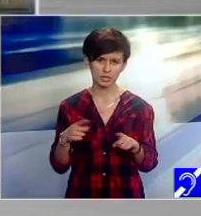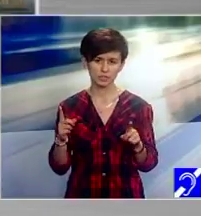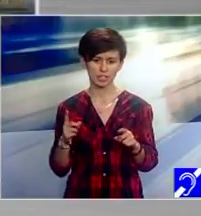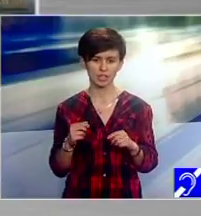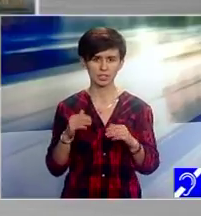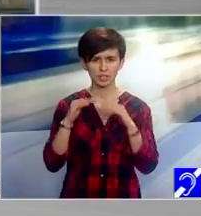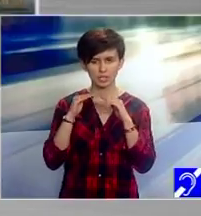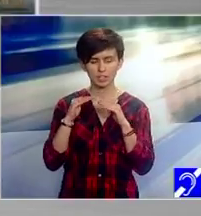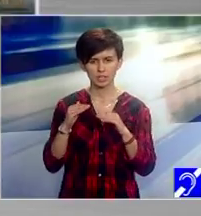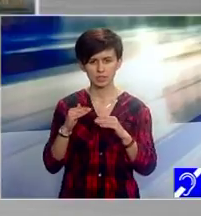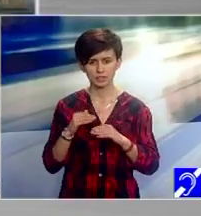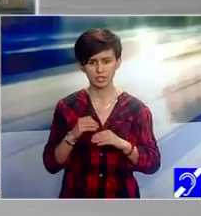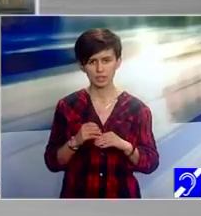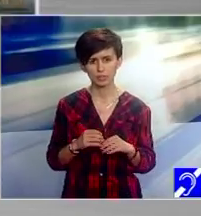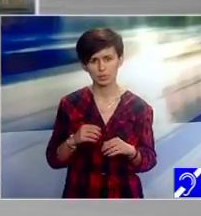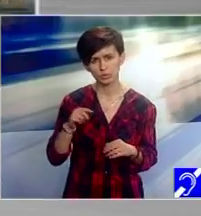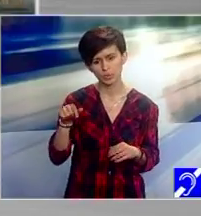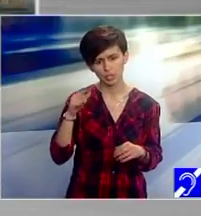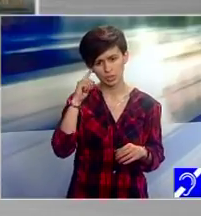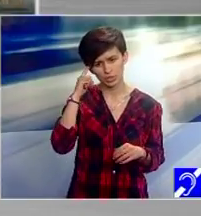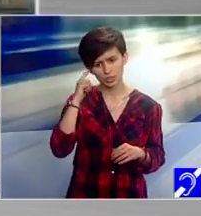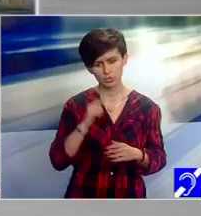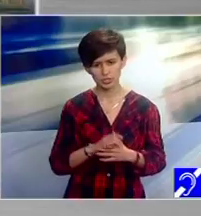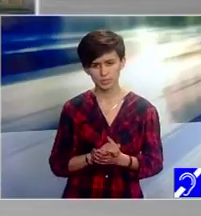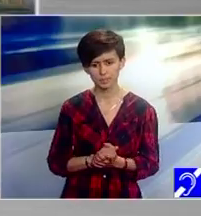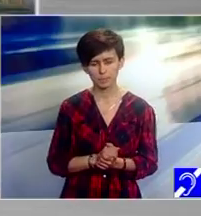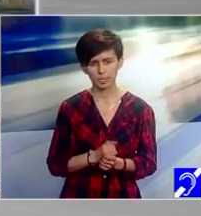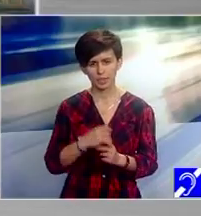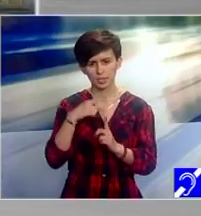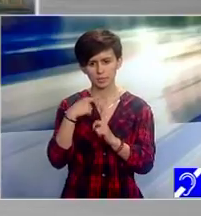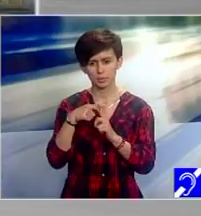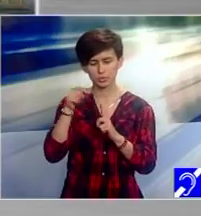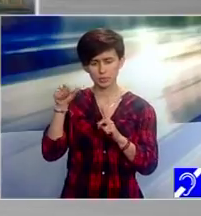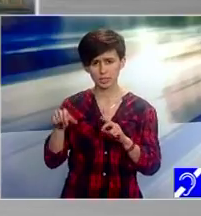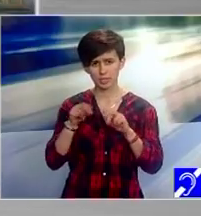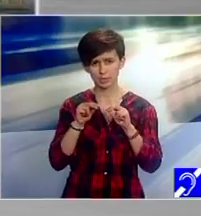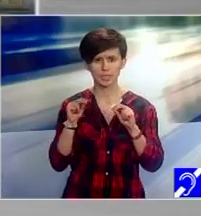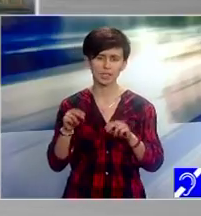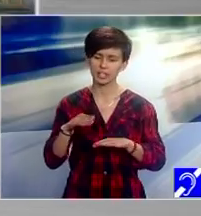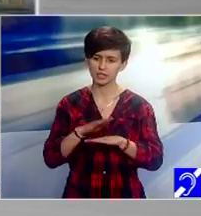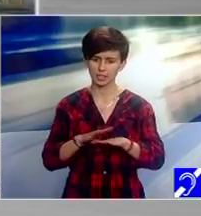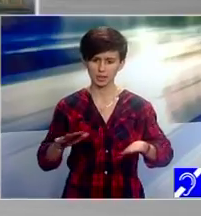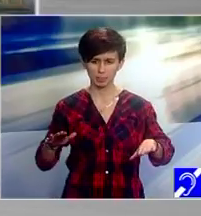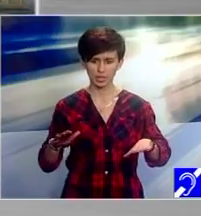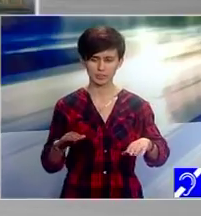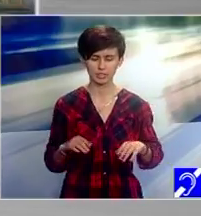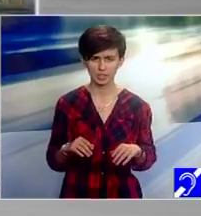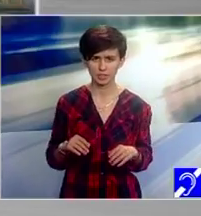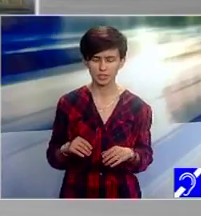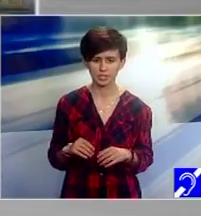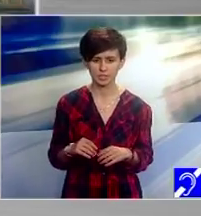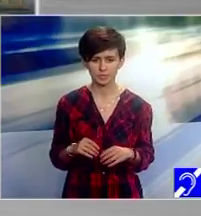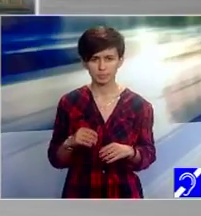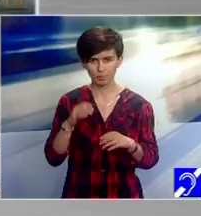nivelului particularităților lor. Pe lângă materiile de bază, disciplinele obișnuite. Sigur,